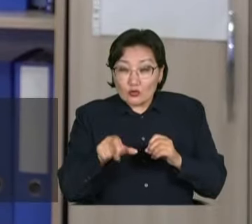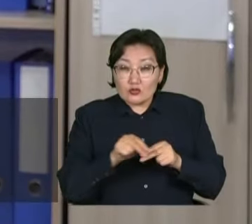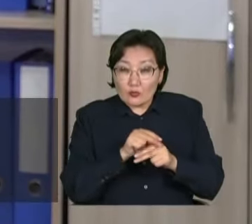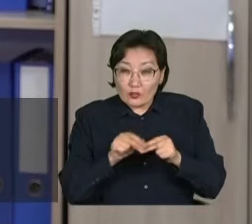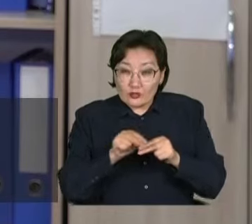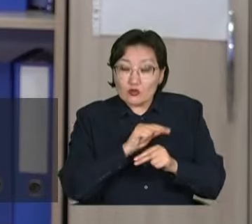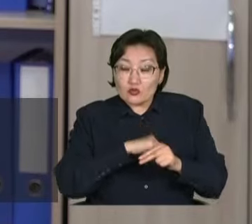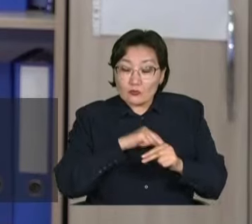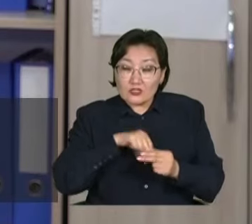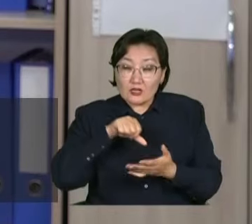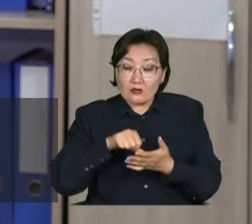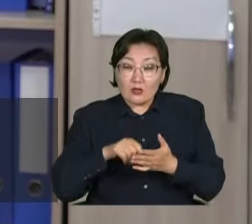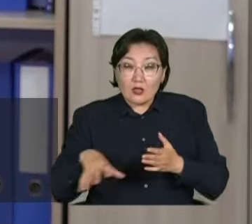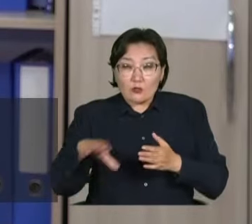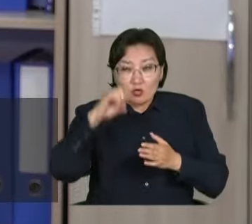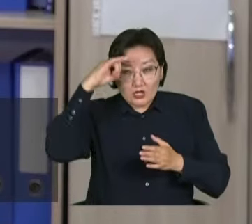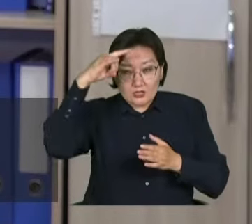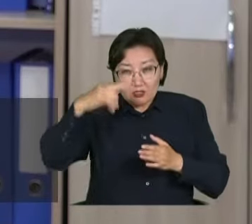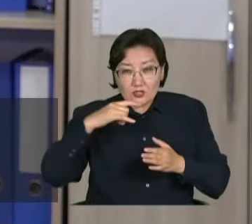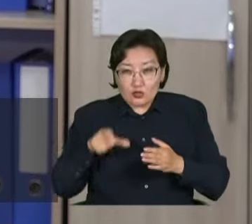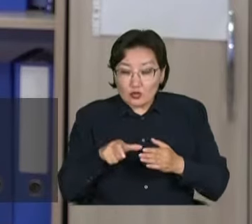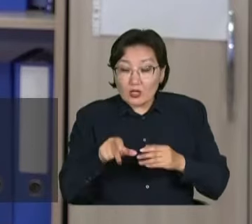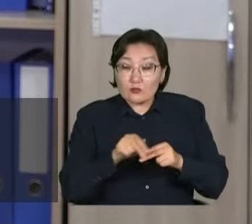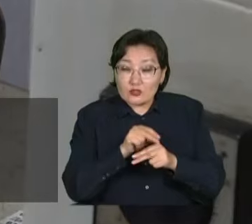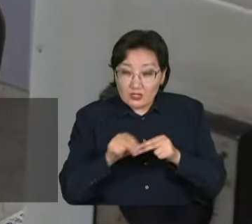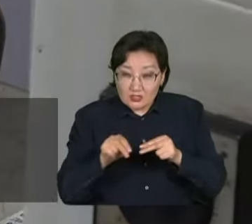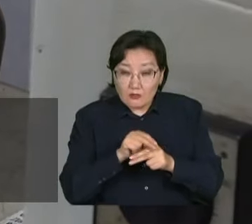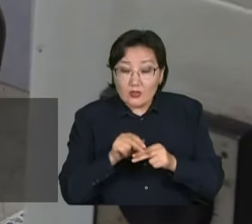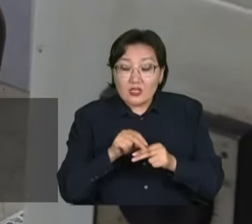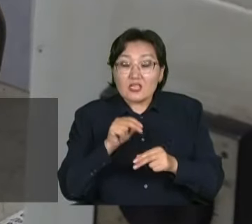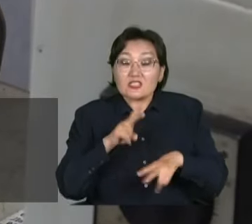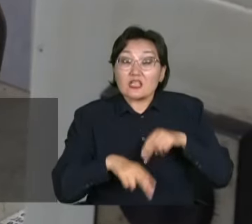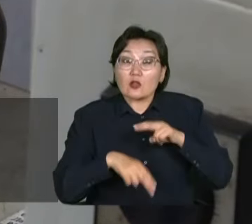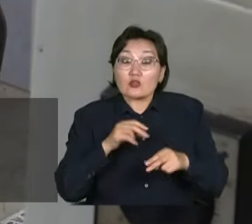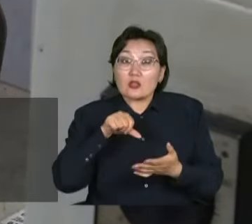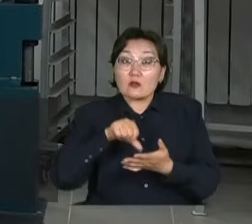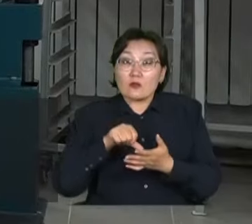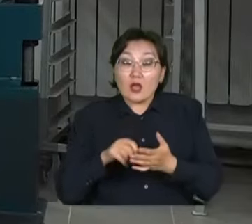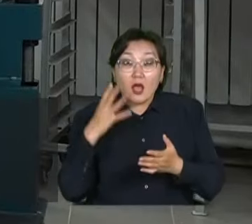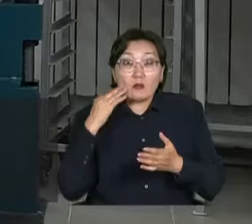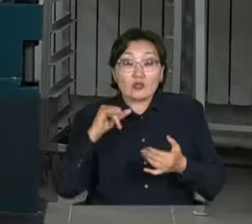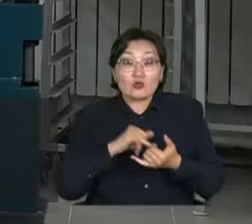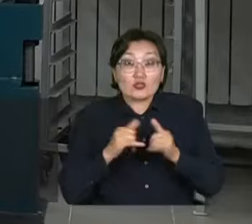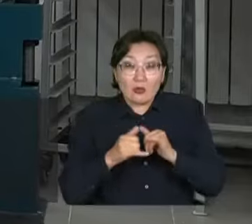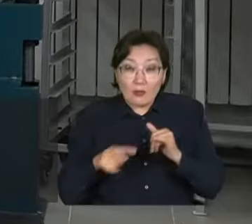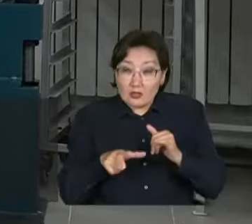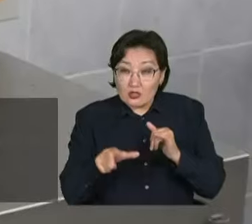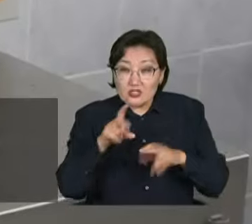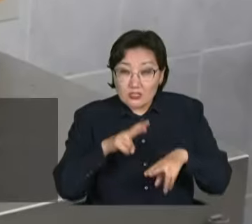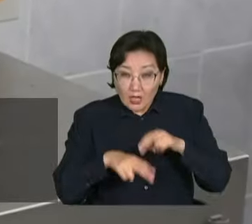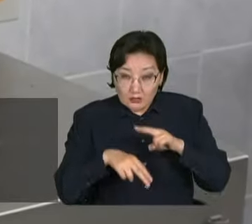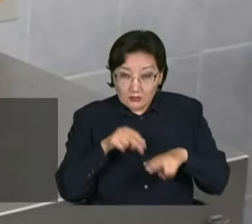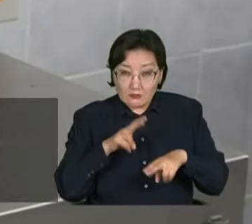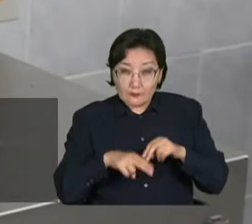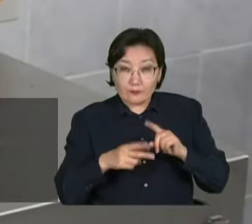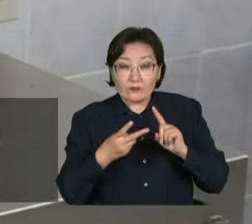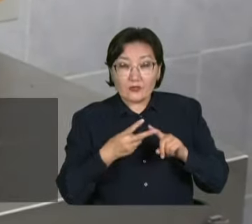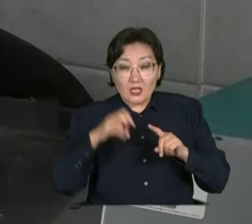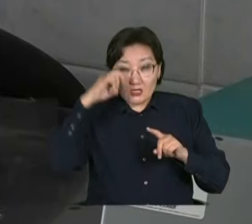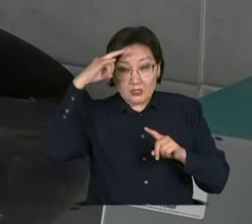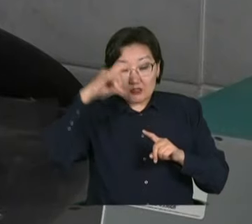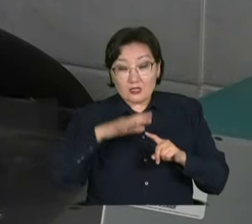Осы бүкіл Қазақстан жолдарын салып келе жатырмыз. Алматы Өскемен тас жолын салдық. Одан кейін осы Қазақстан